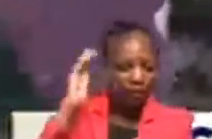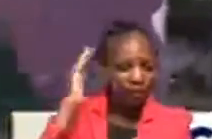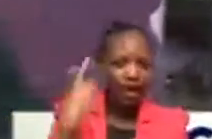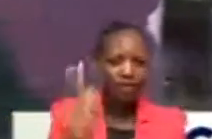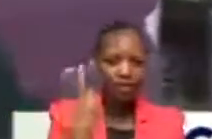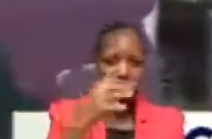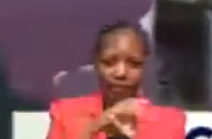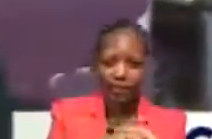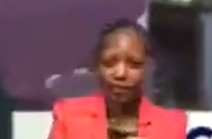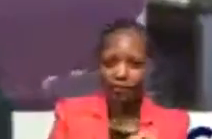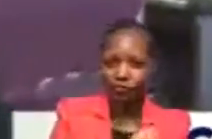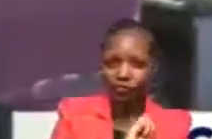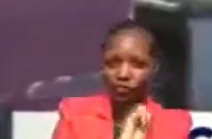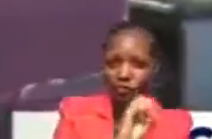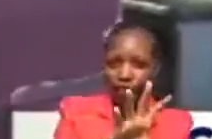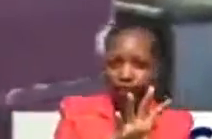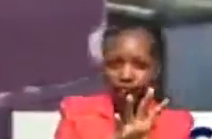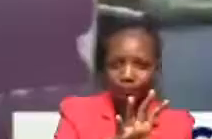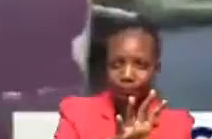cha ambukizi ya